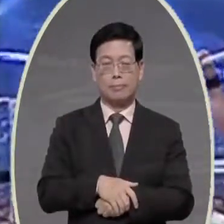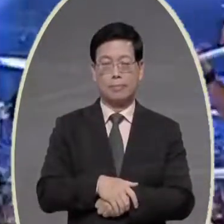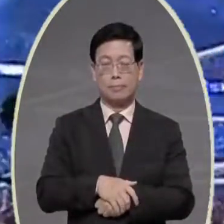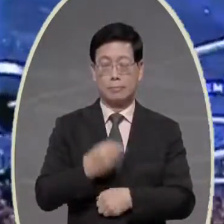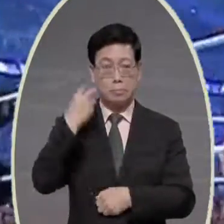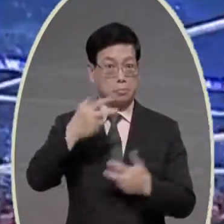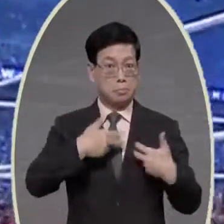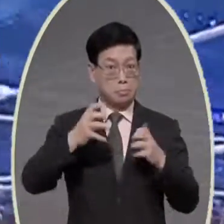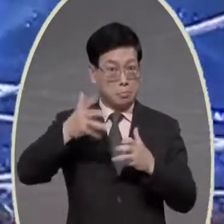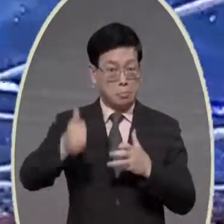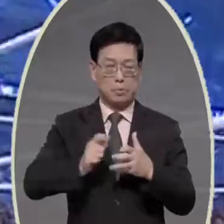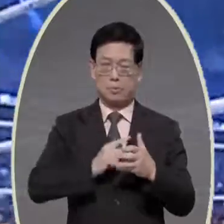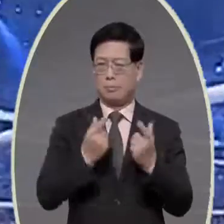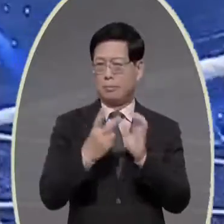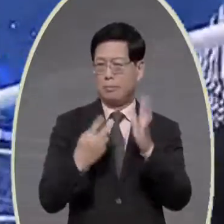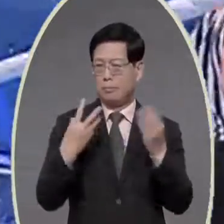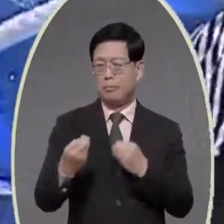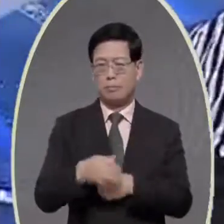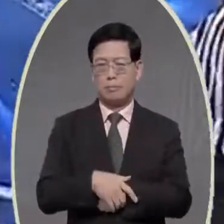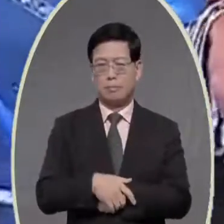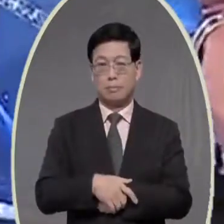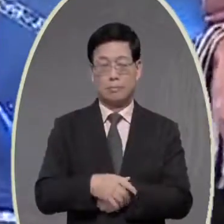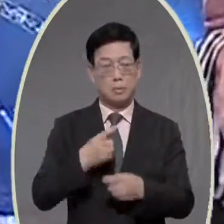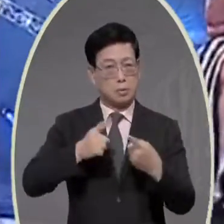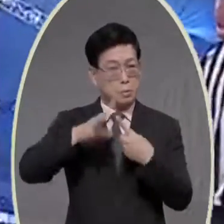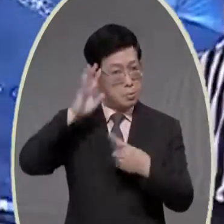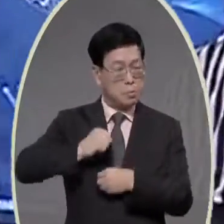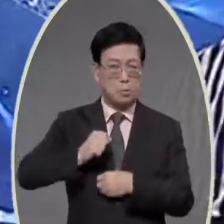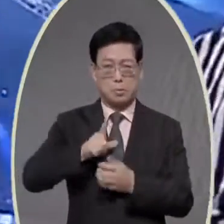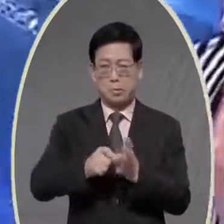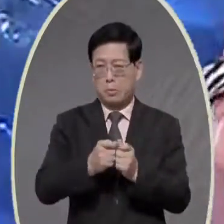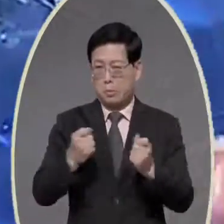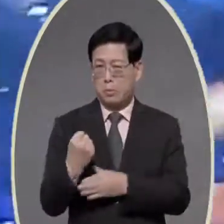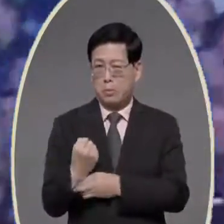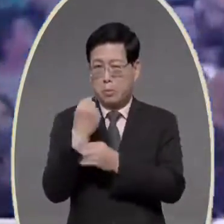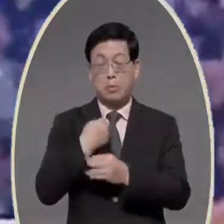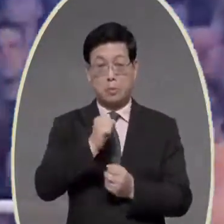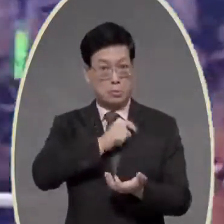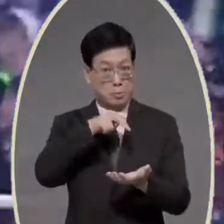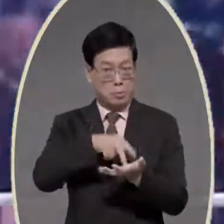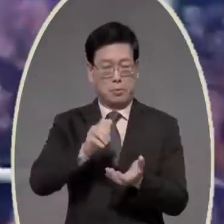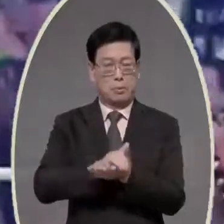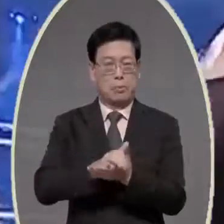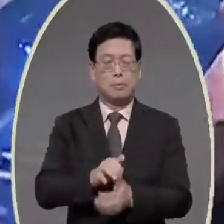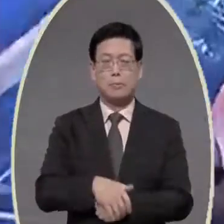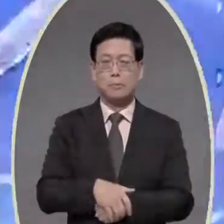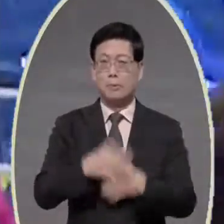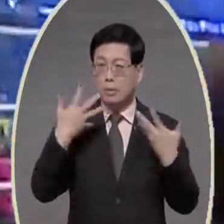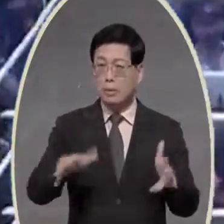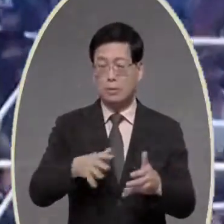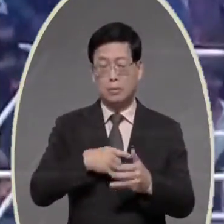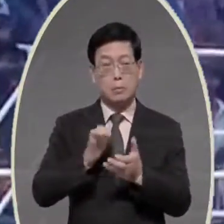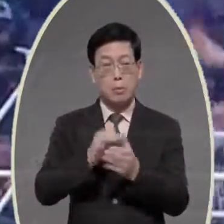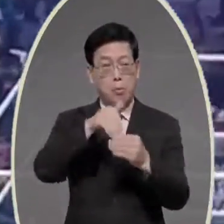觉得蔡英文总统更讲不清楚，而且完全对不起长期支持台湾独立的朋友。很多台独